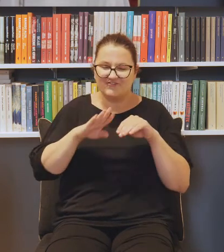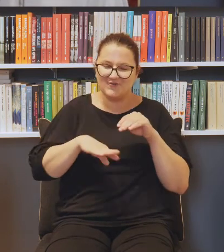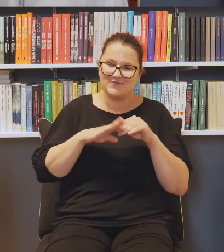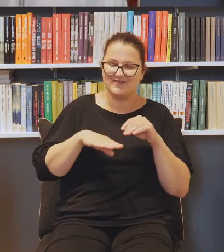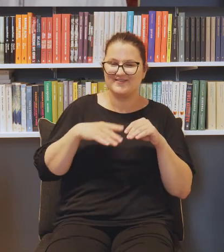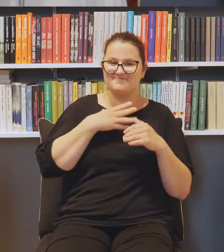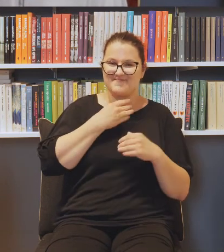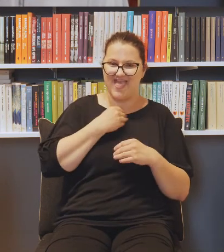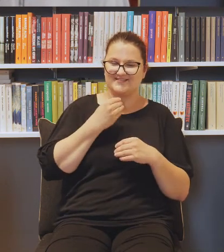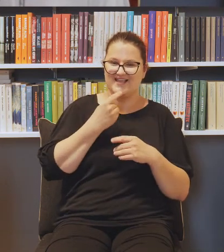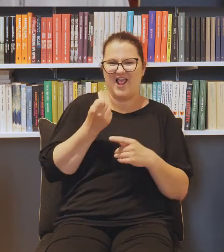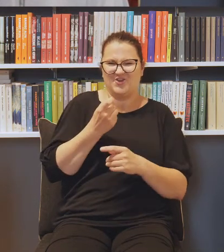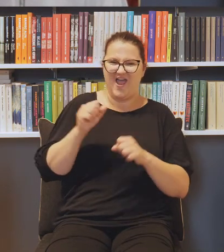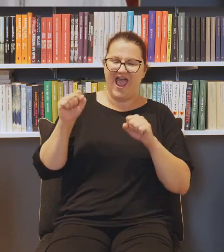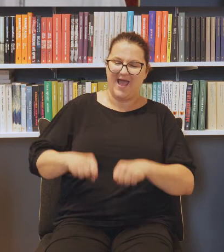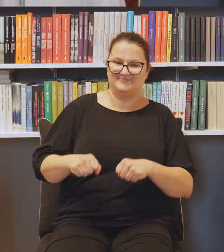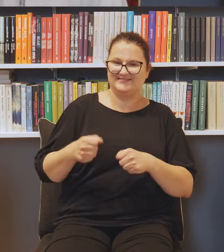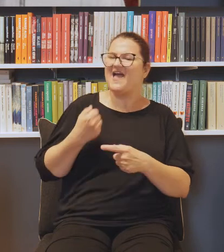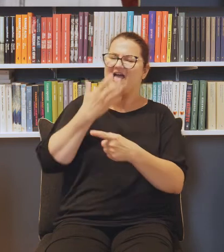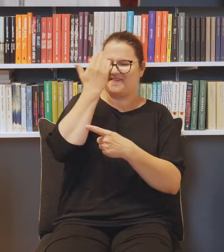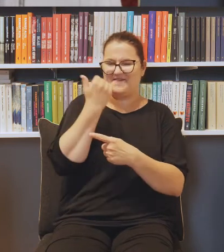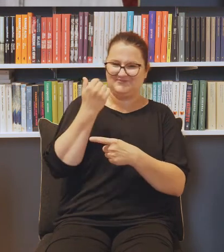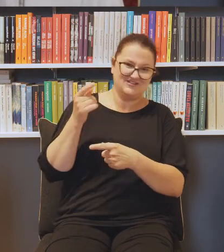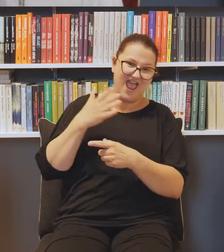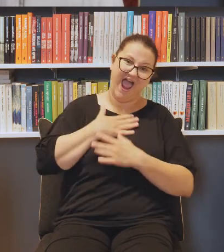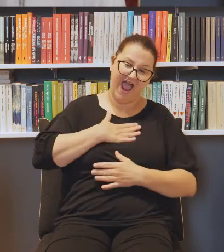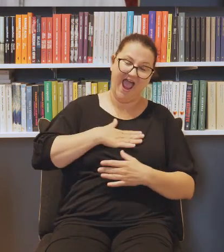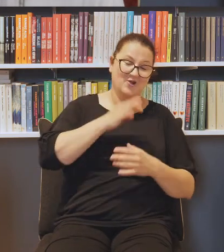piesków. Więc czy jesteś psiarzem czy kociarzem?